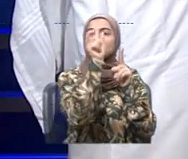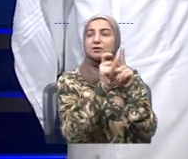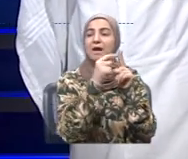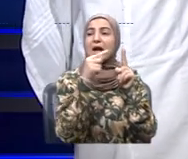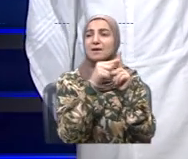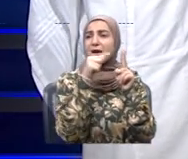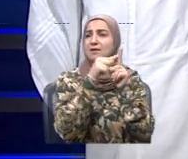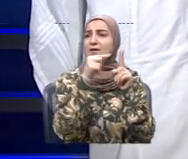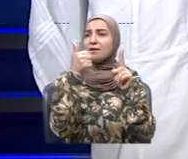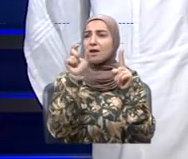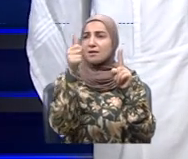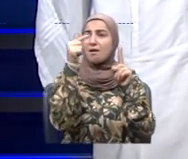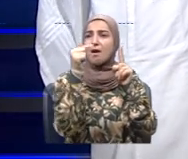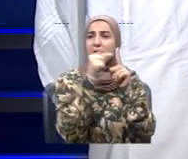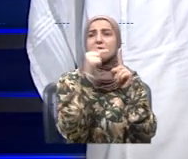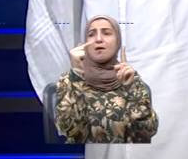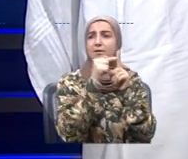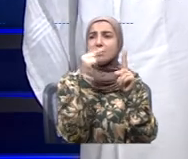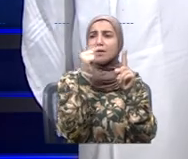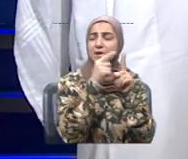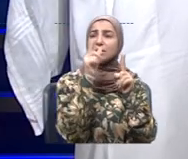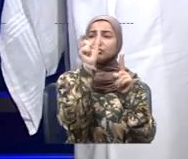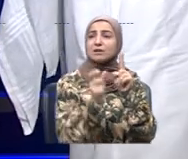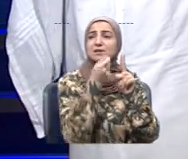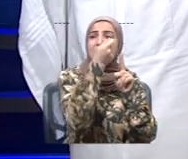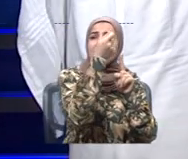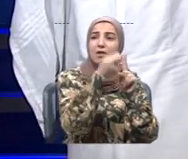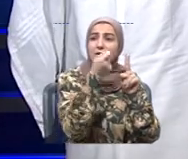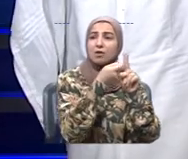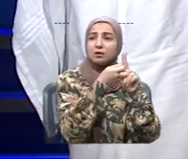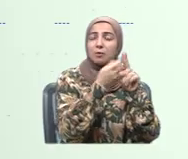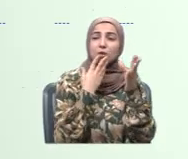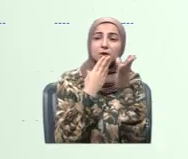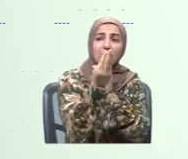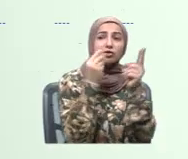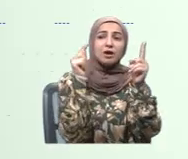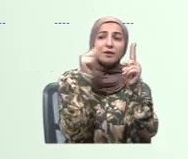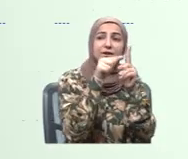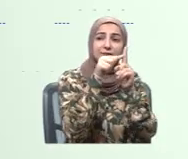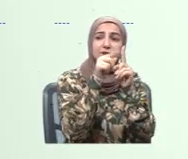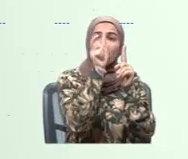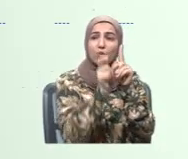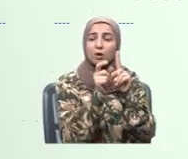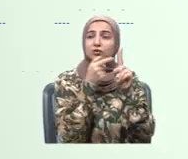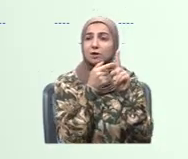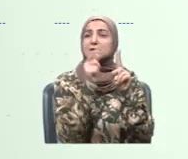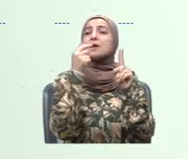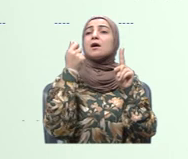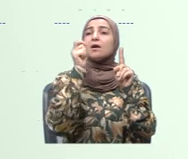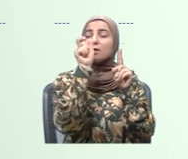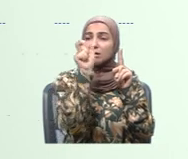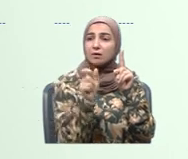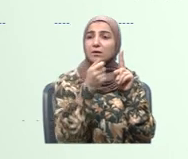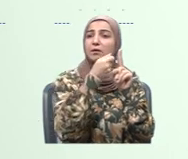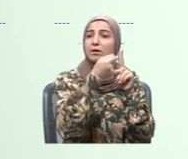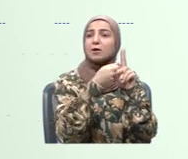بكثرة. وقد كرر الكاتب الحديث عن نفسه لإظهار تجاربه التي تعد